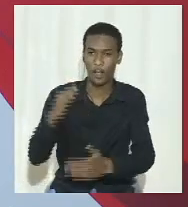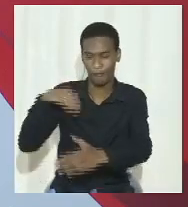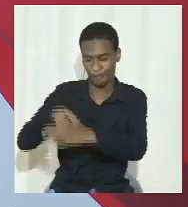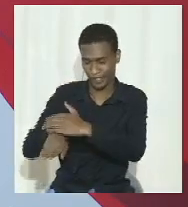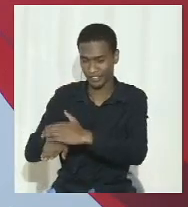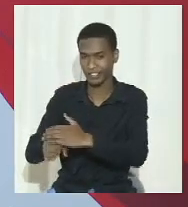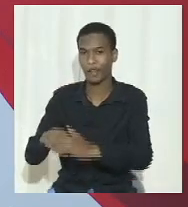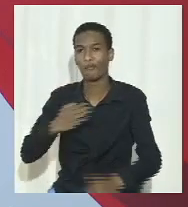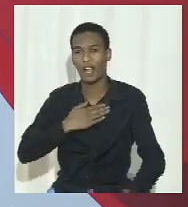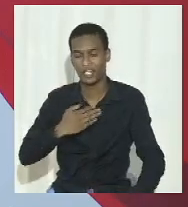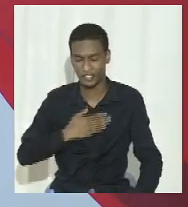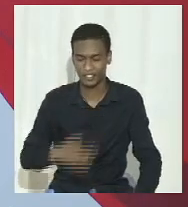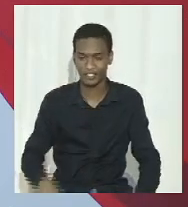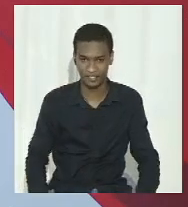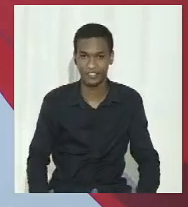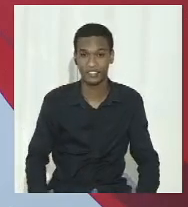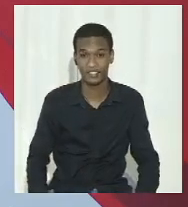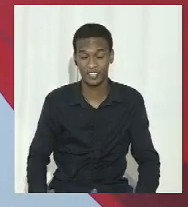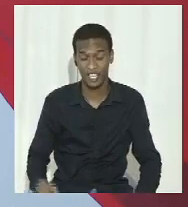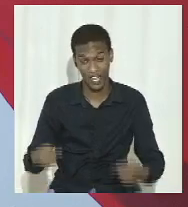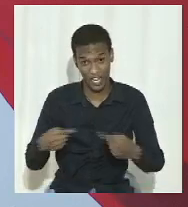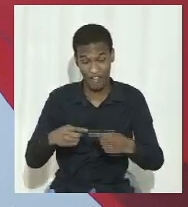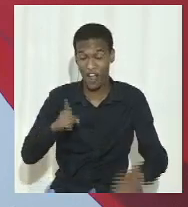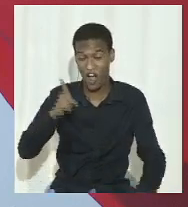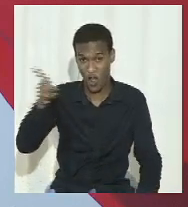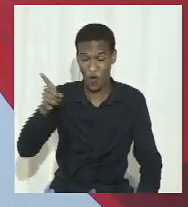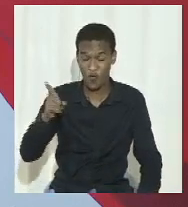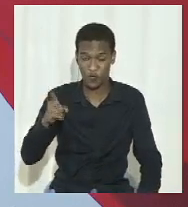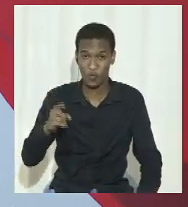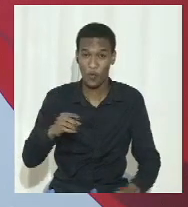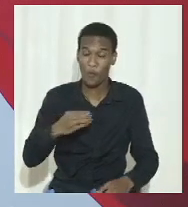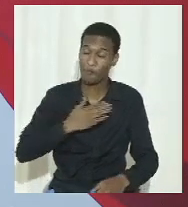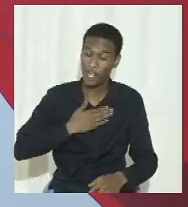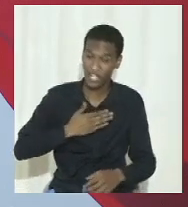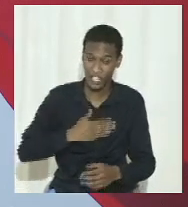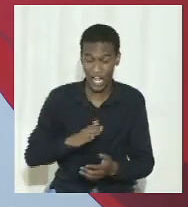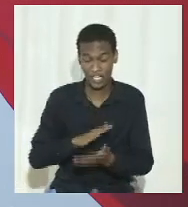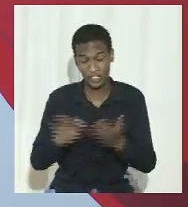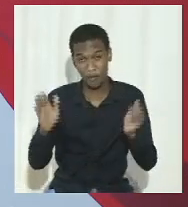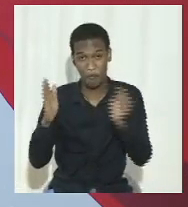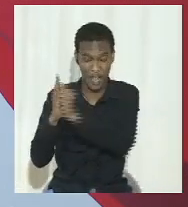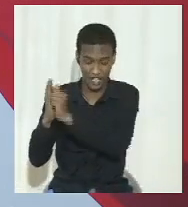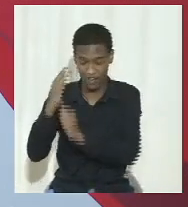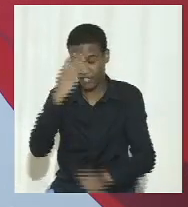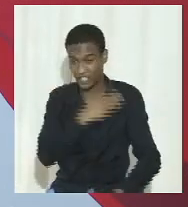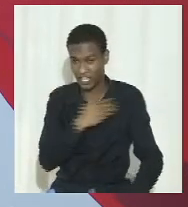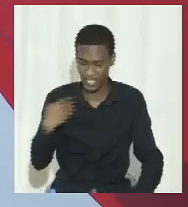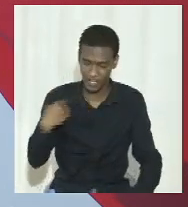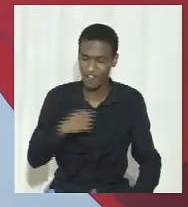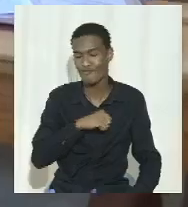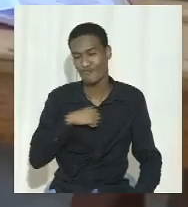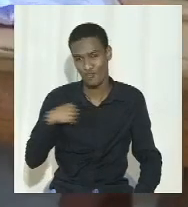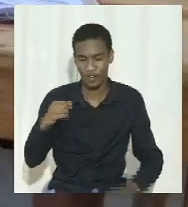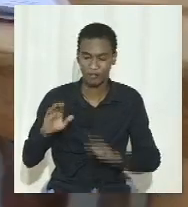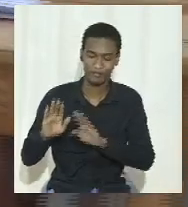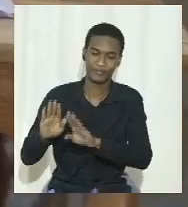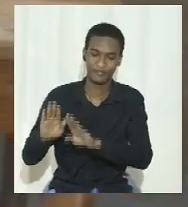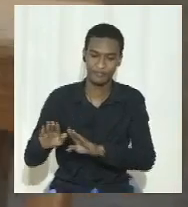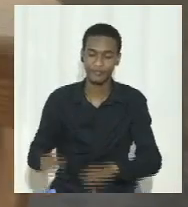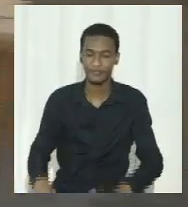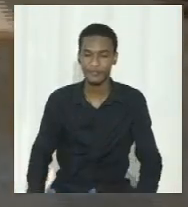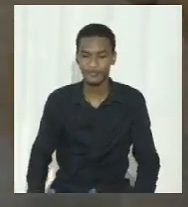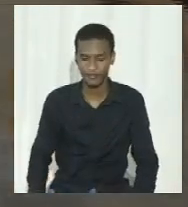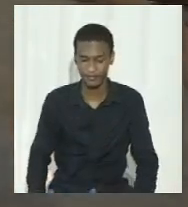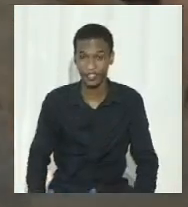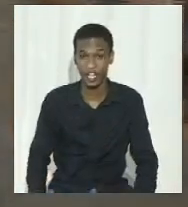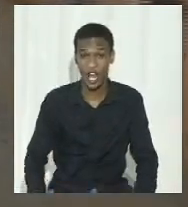niverina androany noho ny fanomanana. Nanangona ny vaovao Keta Revila eo amin'ny sarin'i Joel Son Randriamparany. Nozaraina